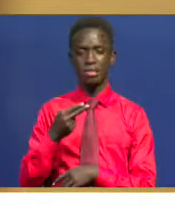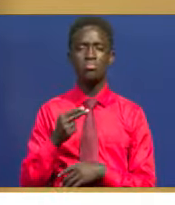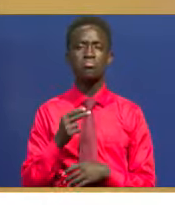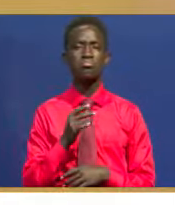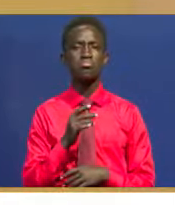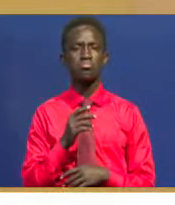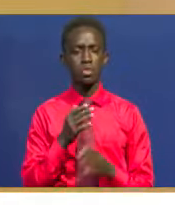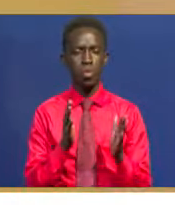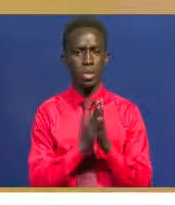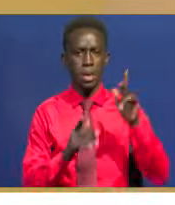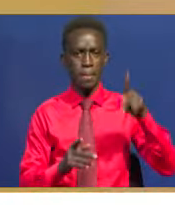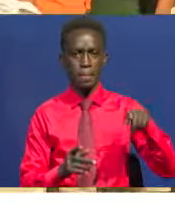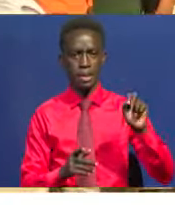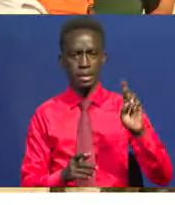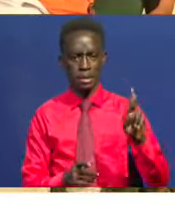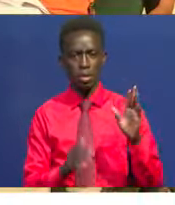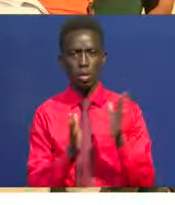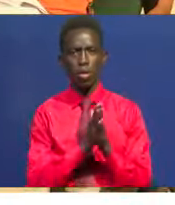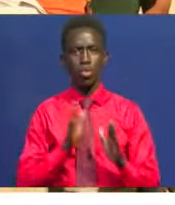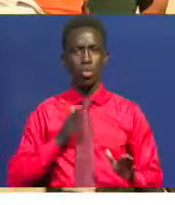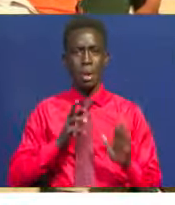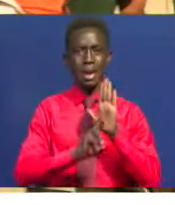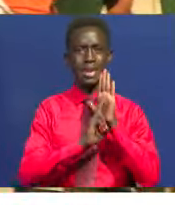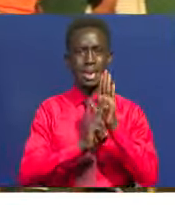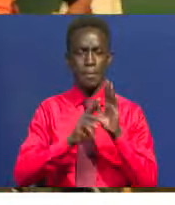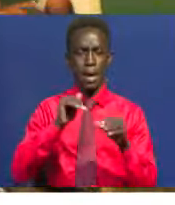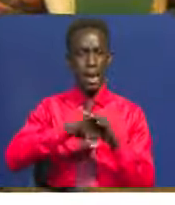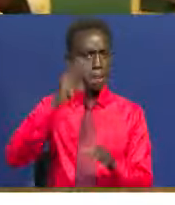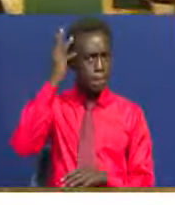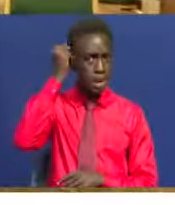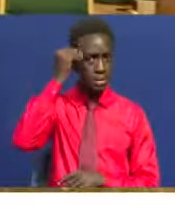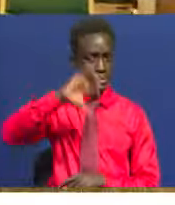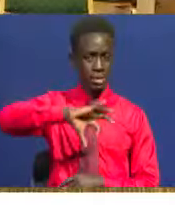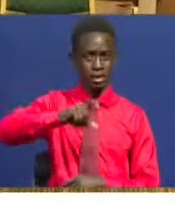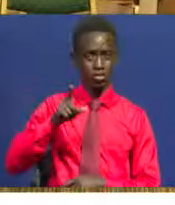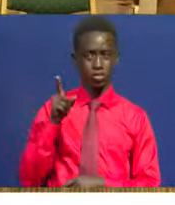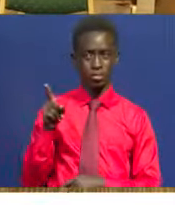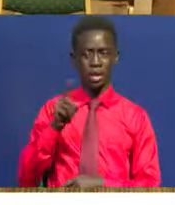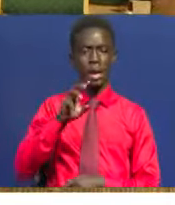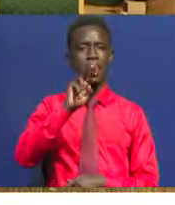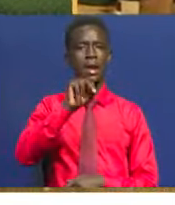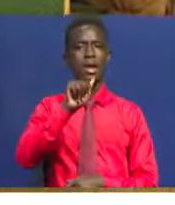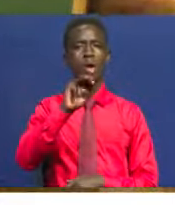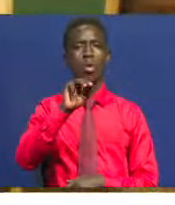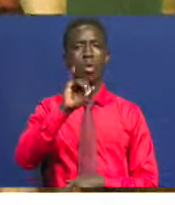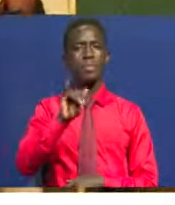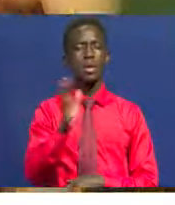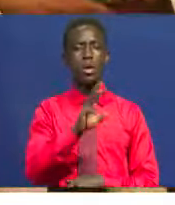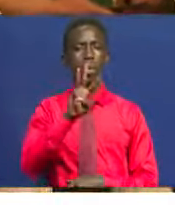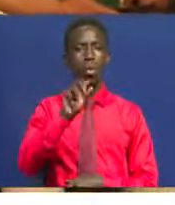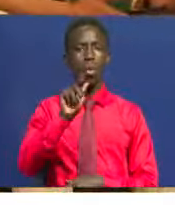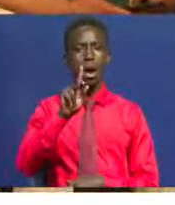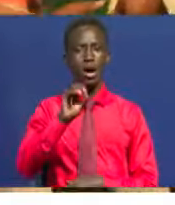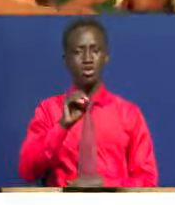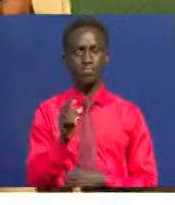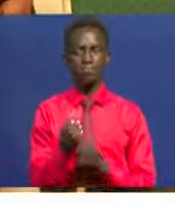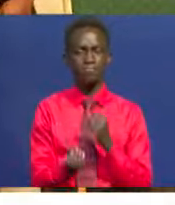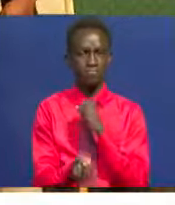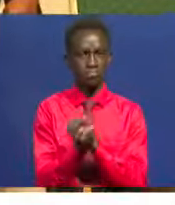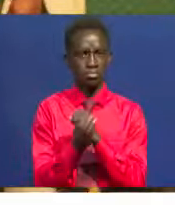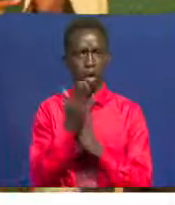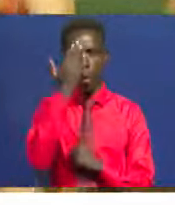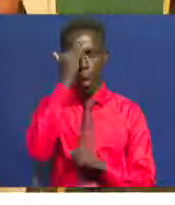Munene pamoja na mwakilishi wa kina mama katika kaunti ya Marsabit Naomi Wako walikariri haja ya kuimarisha kampeni